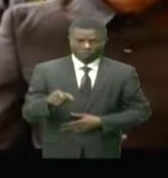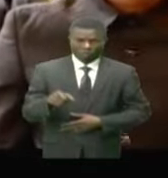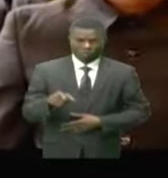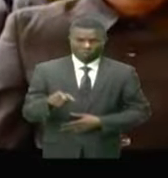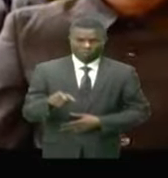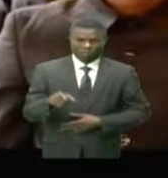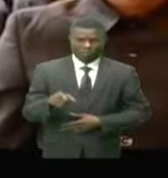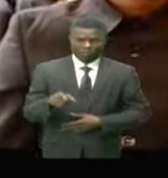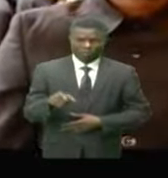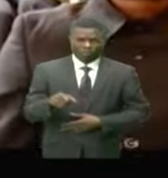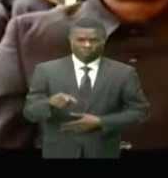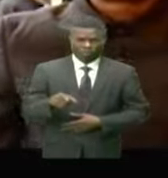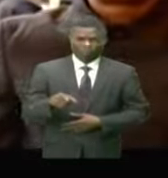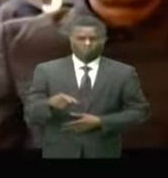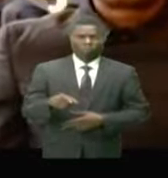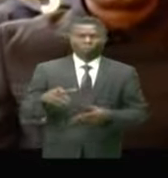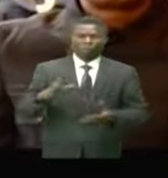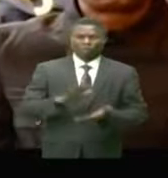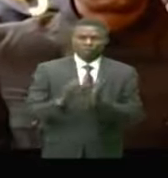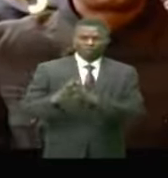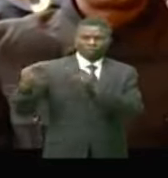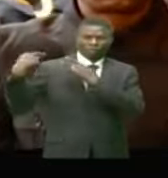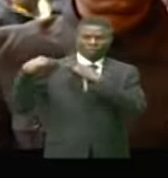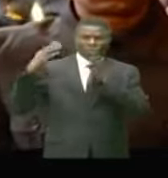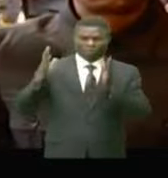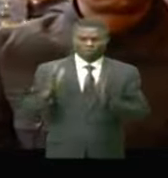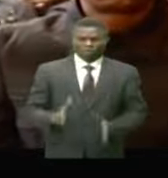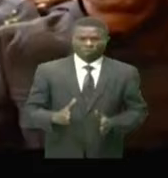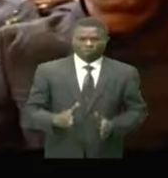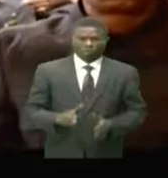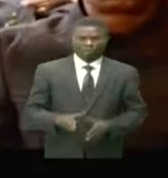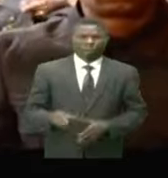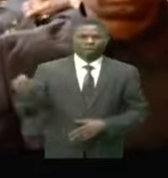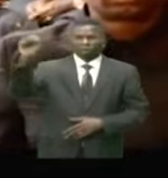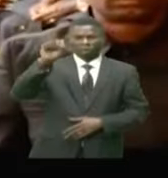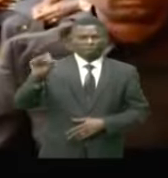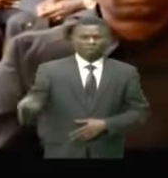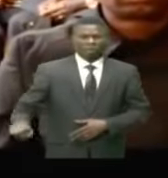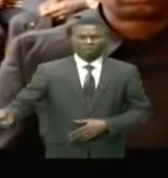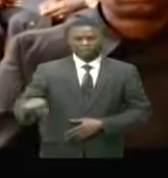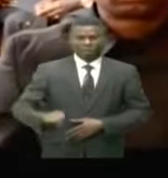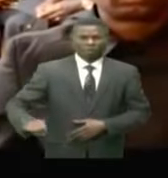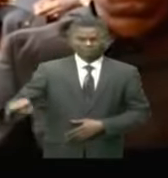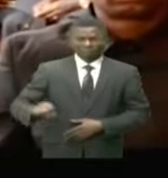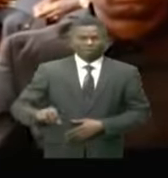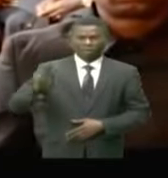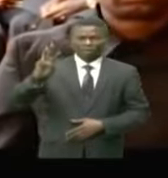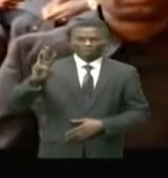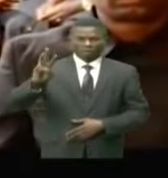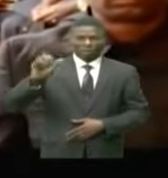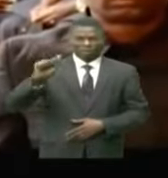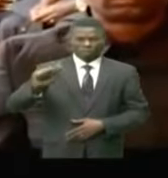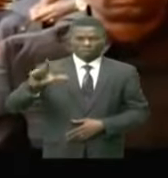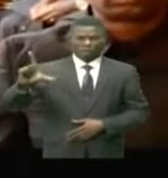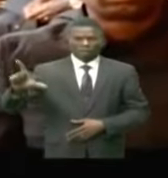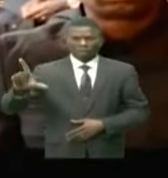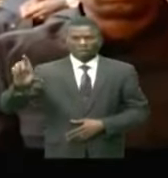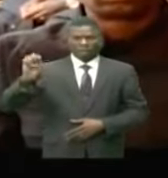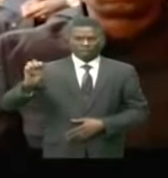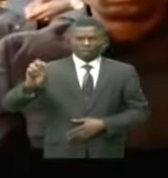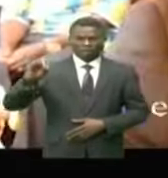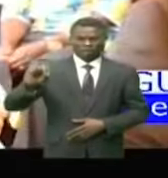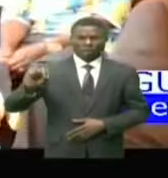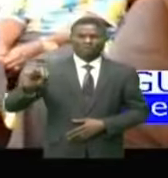la responsabilité du secteur de Walendo Tchati en qualité du chef du